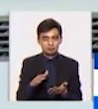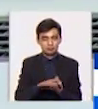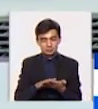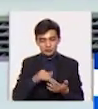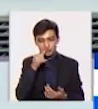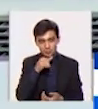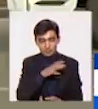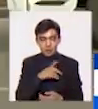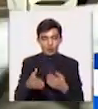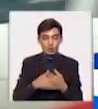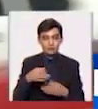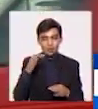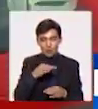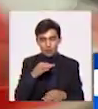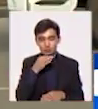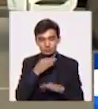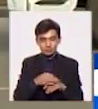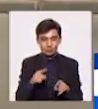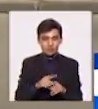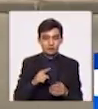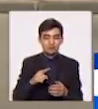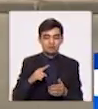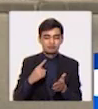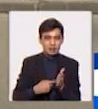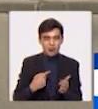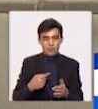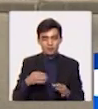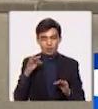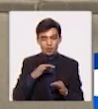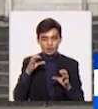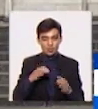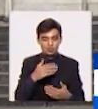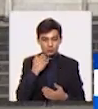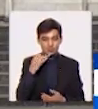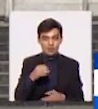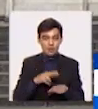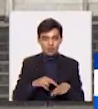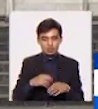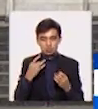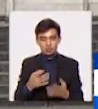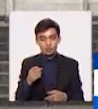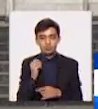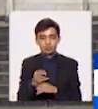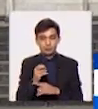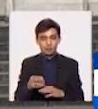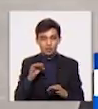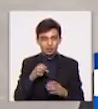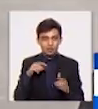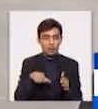оларда жауапқа тартатын, айыппұл салатын, мәжбүрлейтін күш жоқ. Тек полицияның көмегімен жол бойынан қуалауға ғана қауқарлы